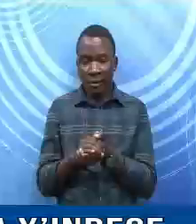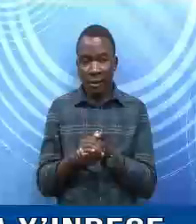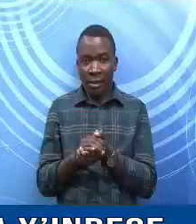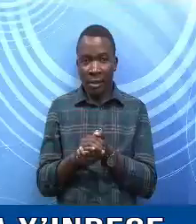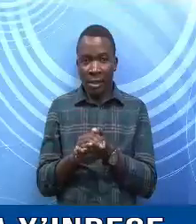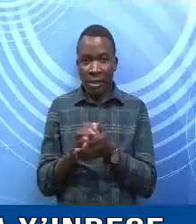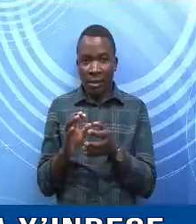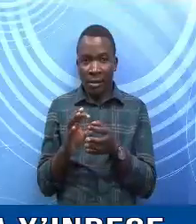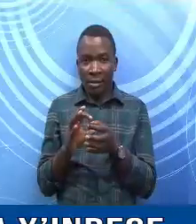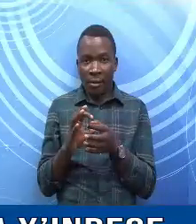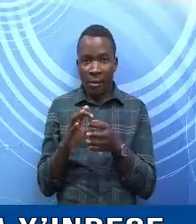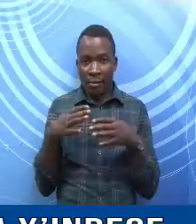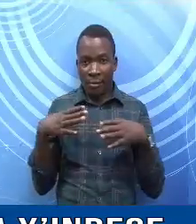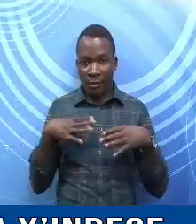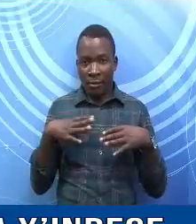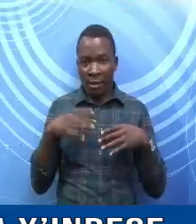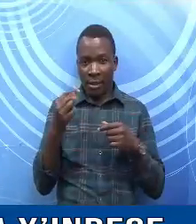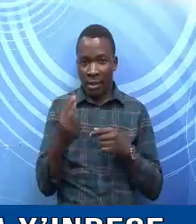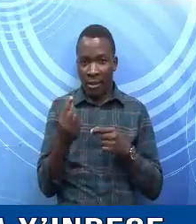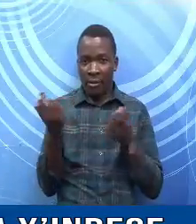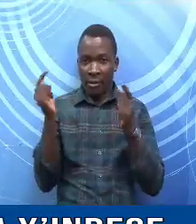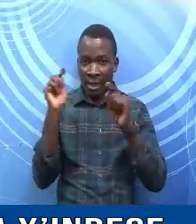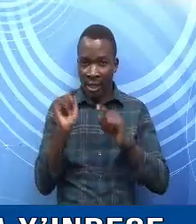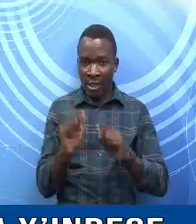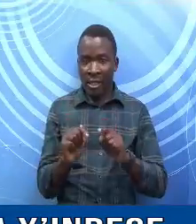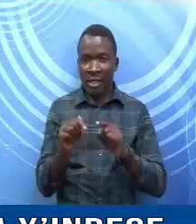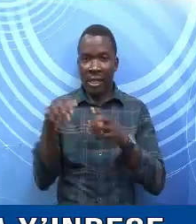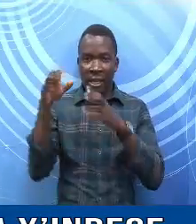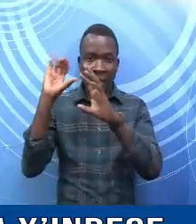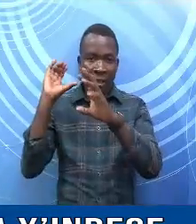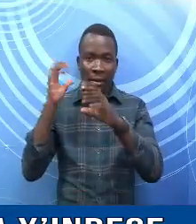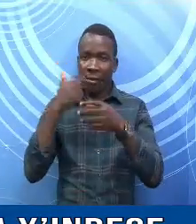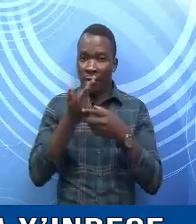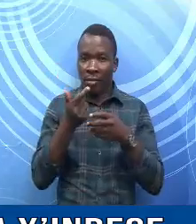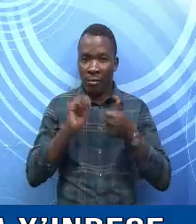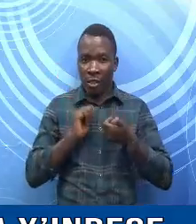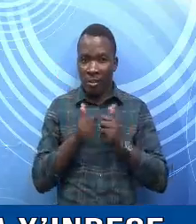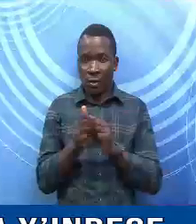Dufata akanya gato k'ikiruhuko tukagaruka n'amakuru avugwa muri siporo hamwe na Jeanne Paul Dushime.